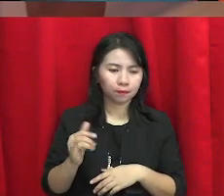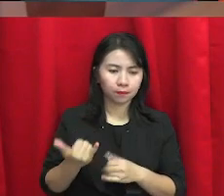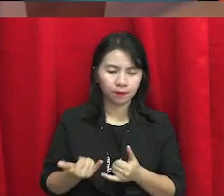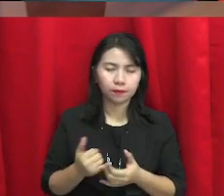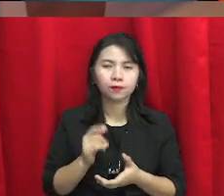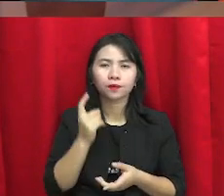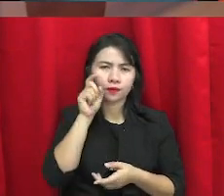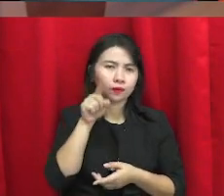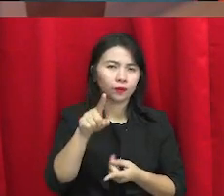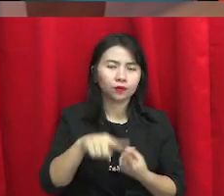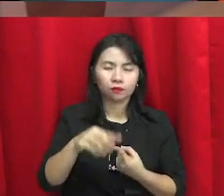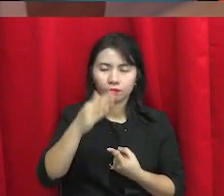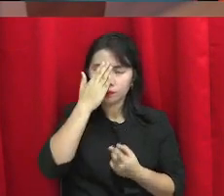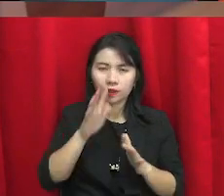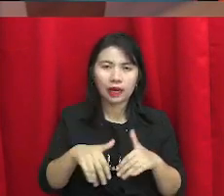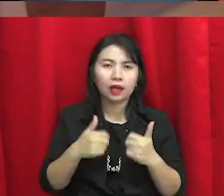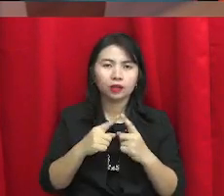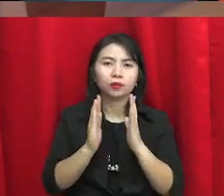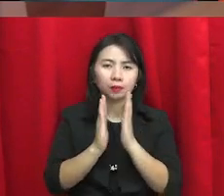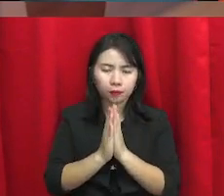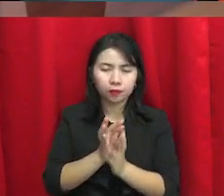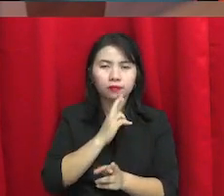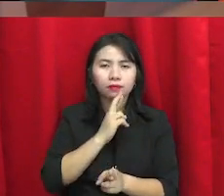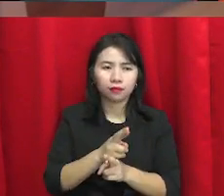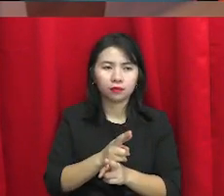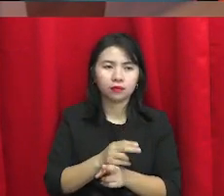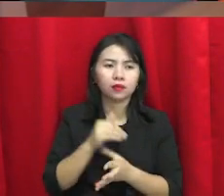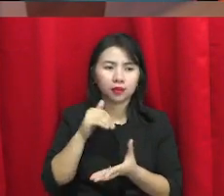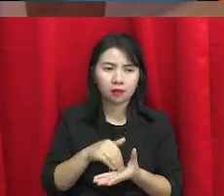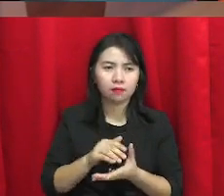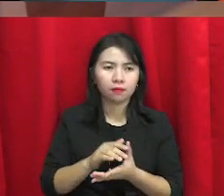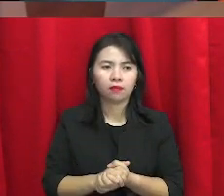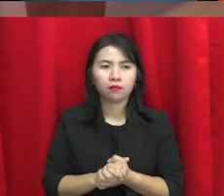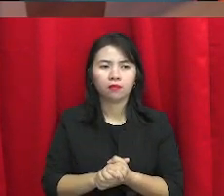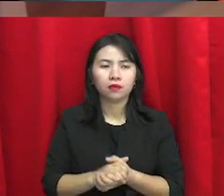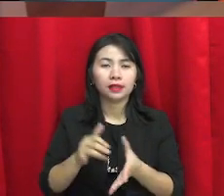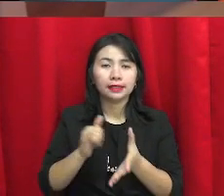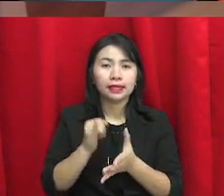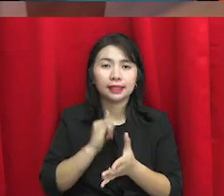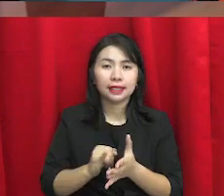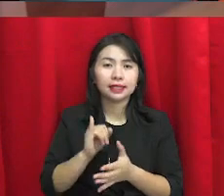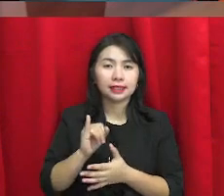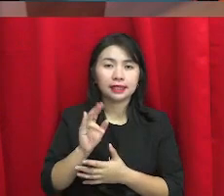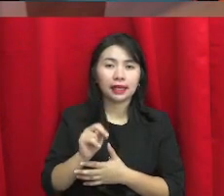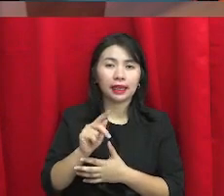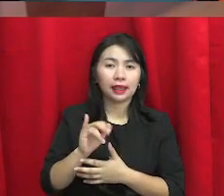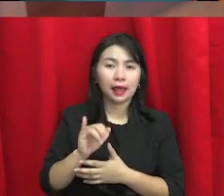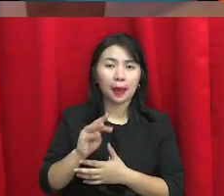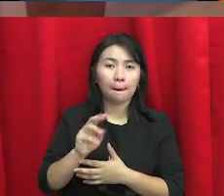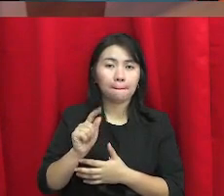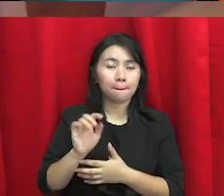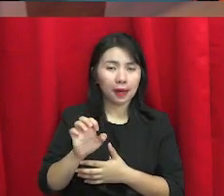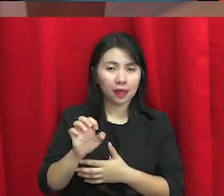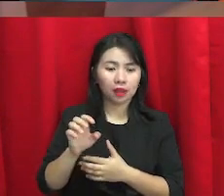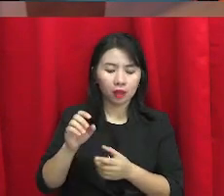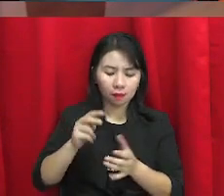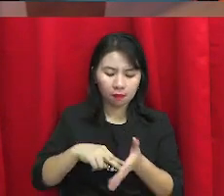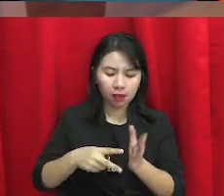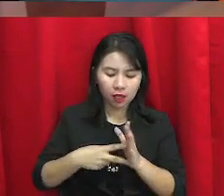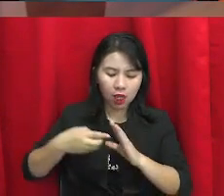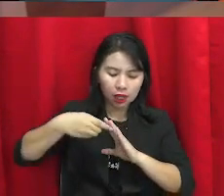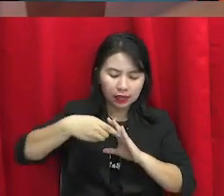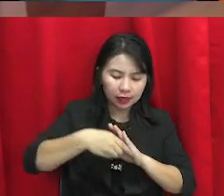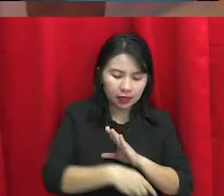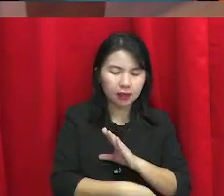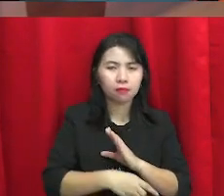Para alam nyo kung paano manalangin ng tama. You see, it's a intimate conversation with God with a close